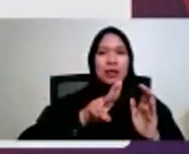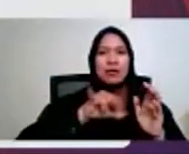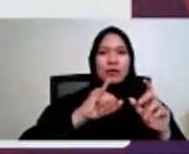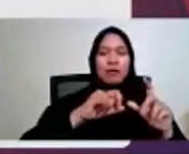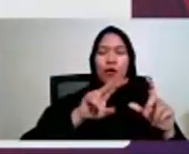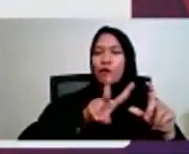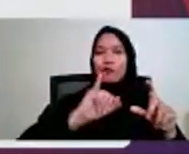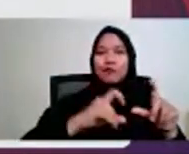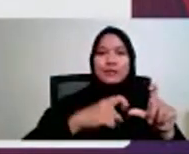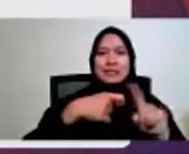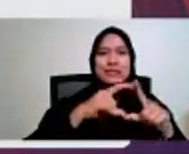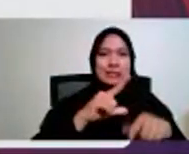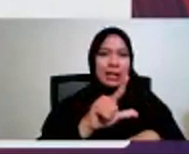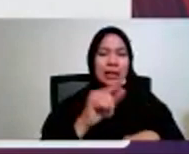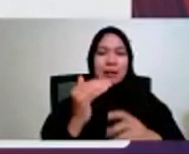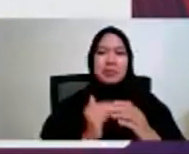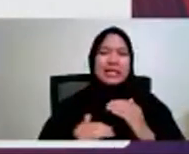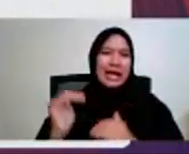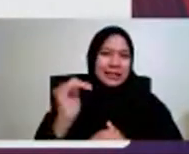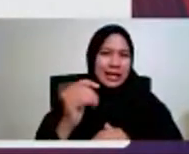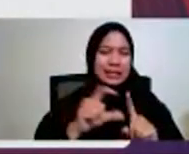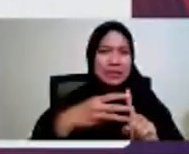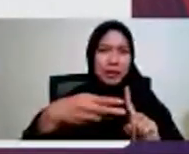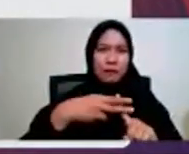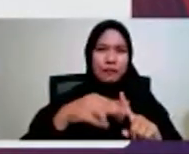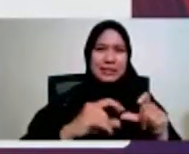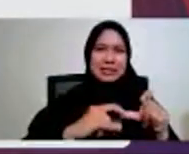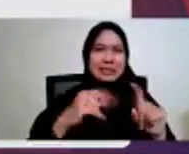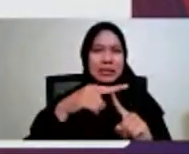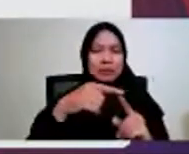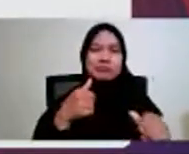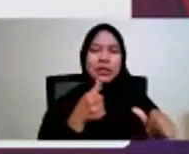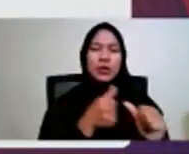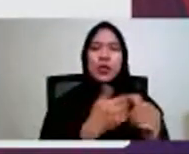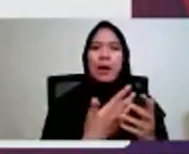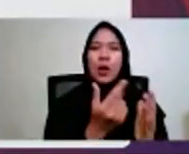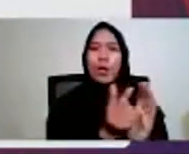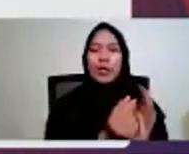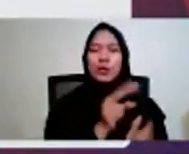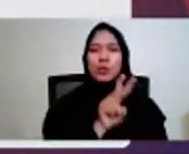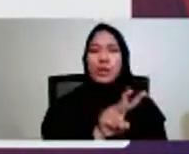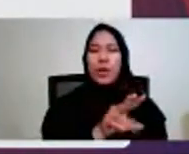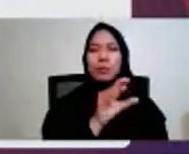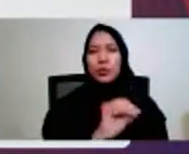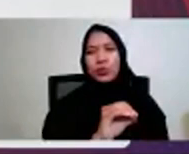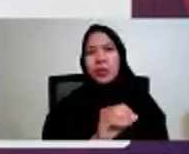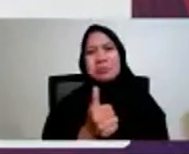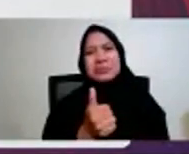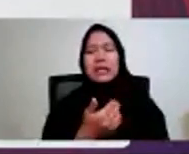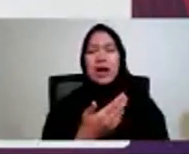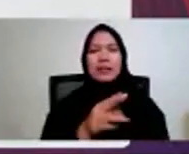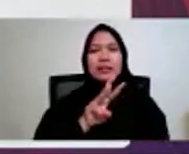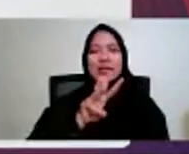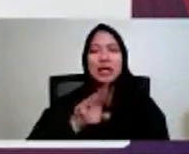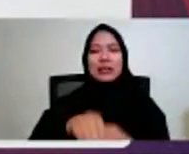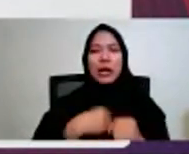meningkatkan defisitnya dengan undang-undang dua 20 mungkin Gan RAM 3 tahun